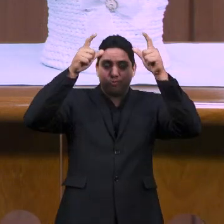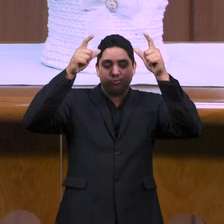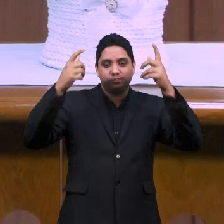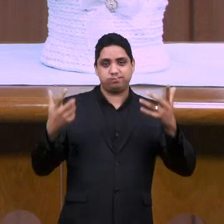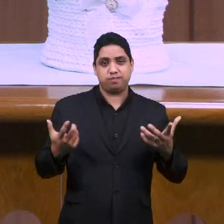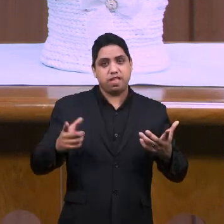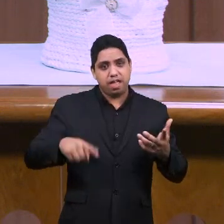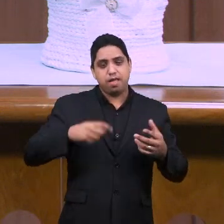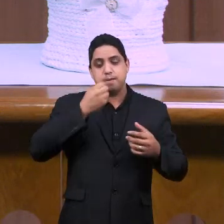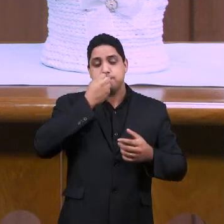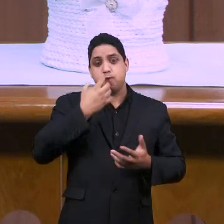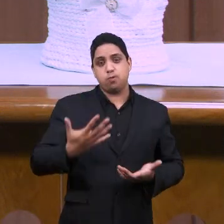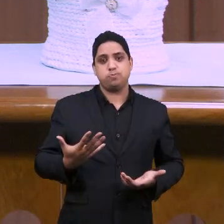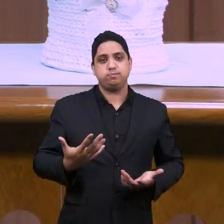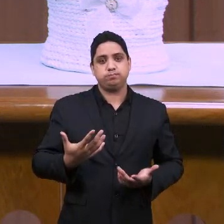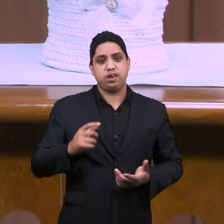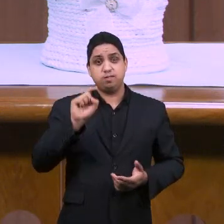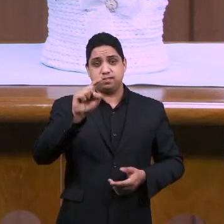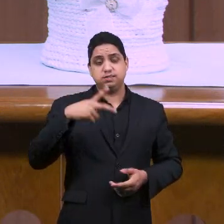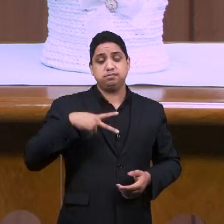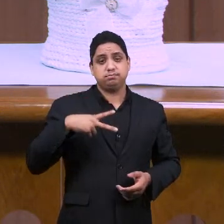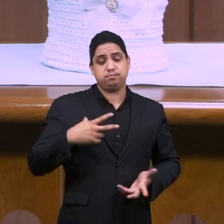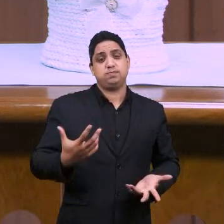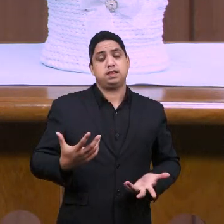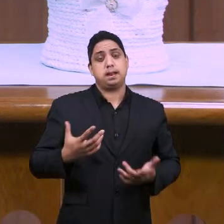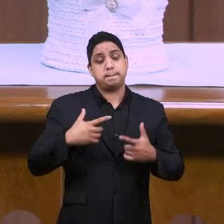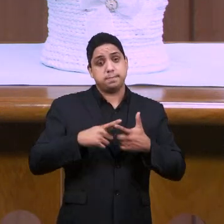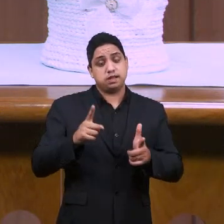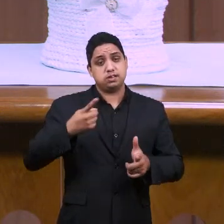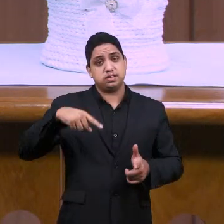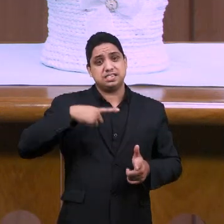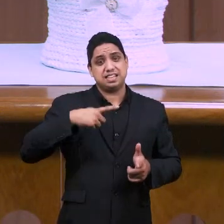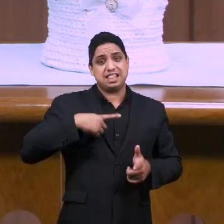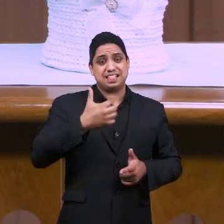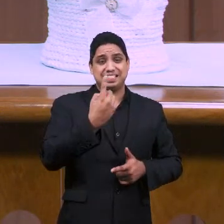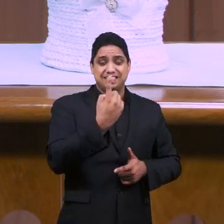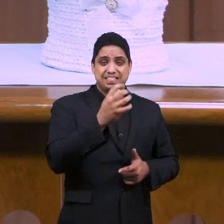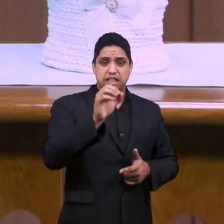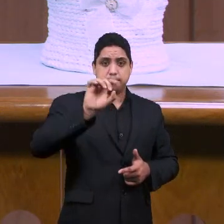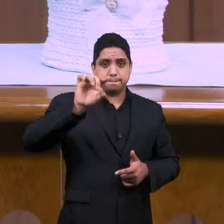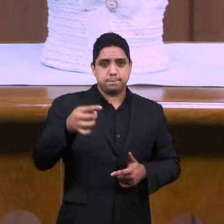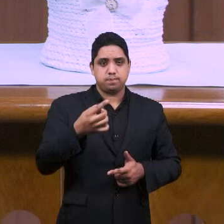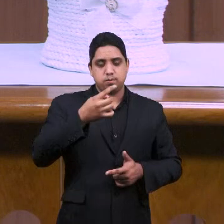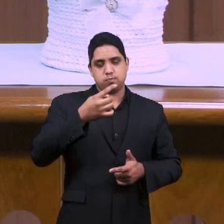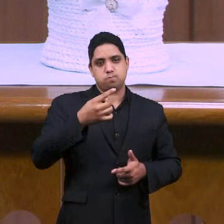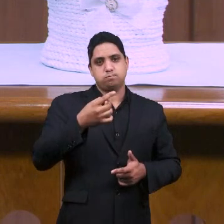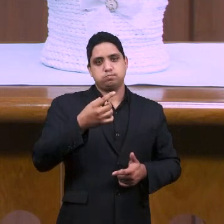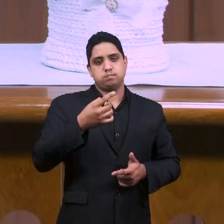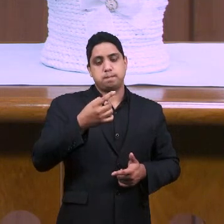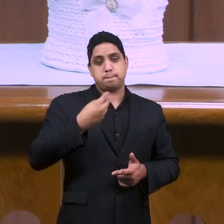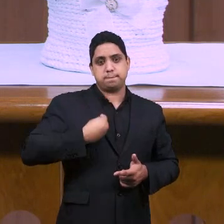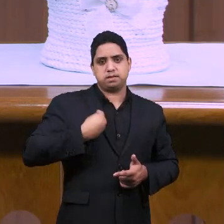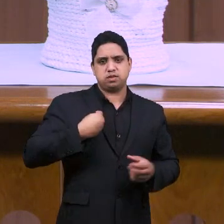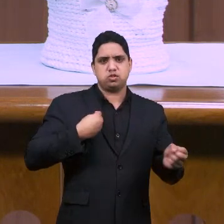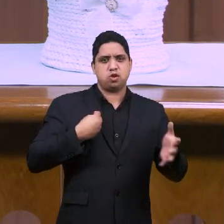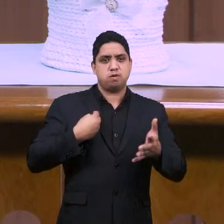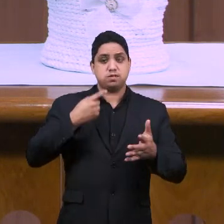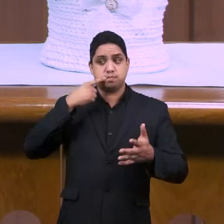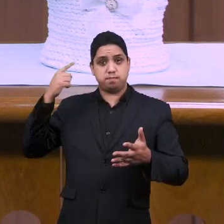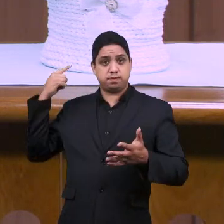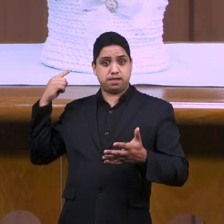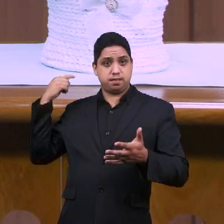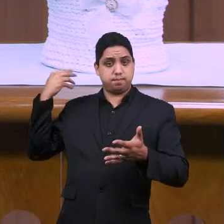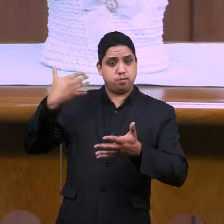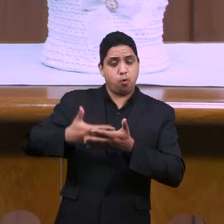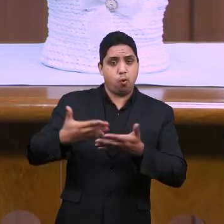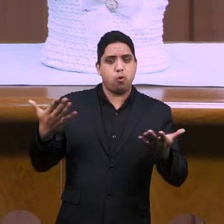donc c'est bon. Ça, c'est le bénéfice. Maintenant, nous avons 10 000 nouvelles participations d'une